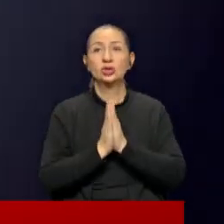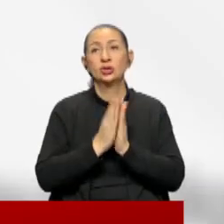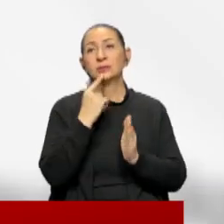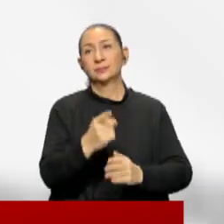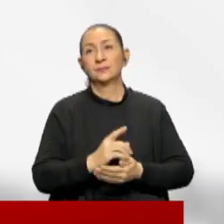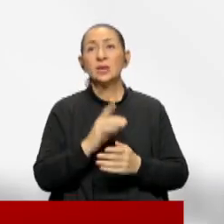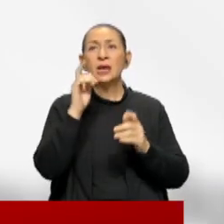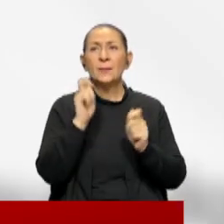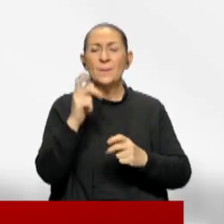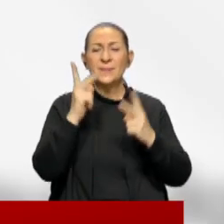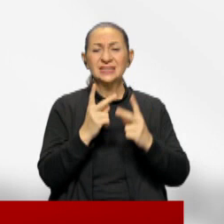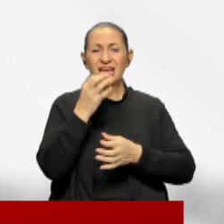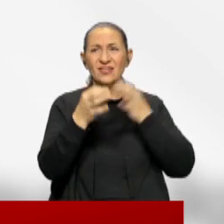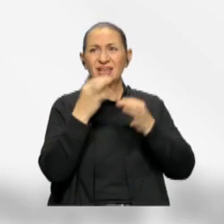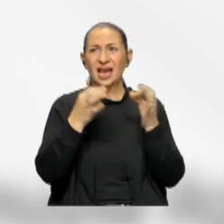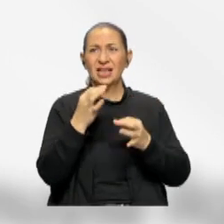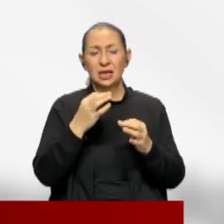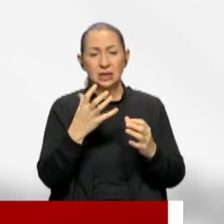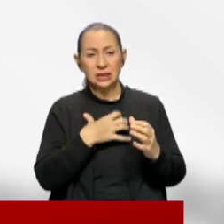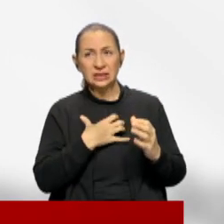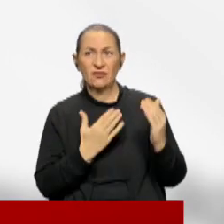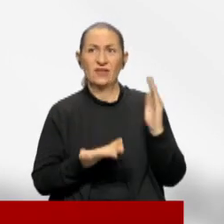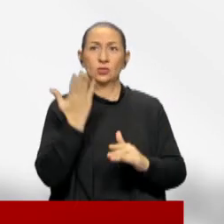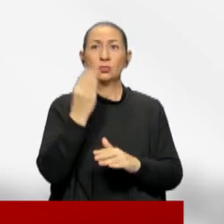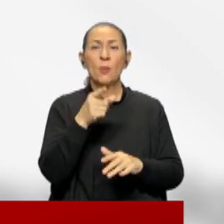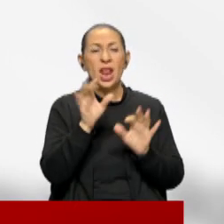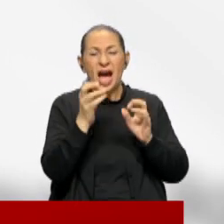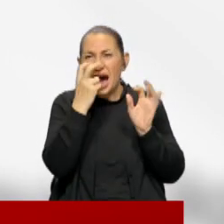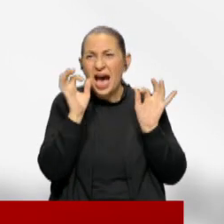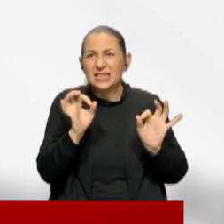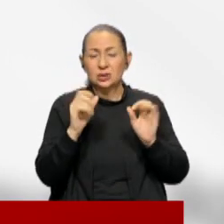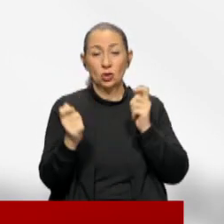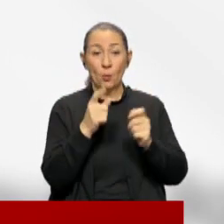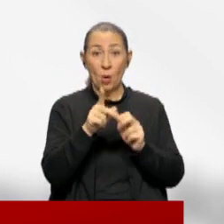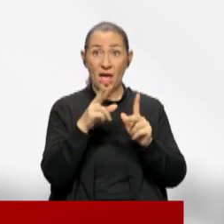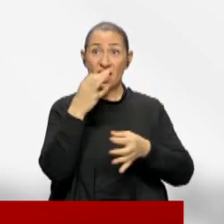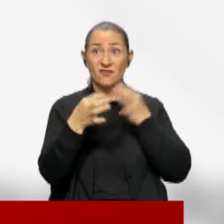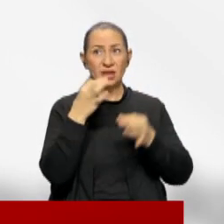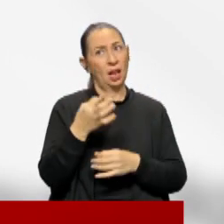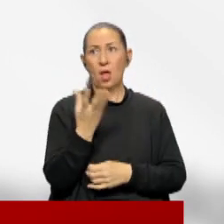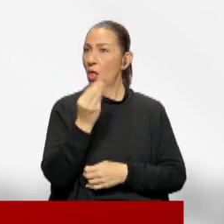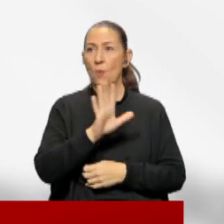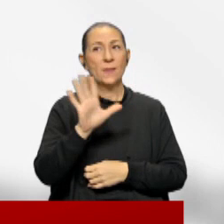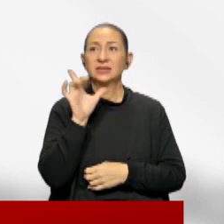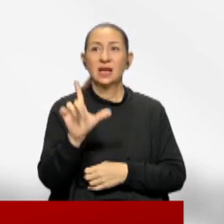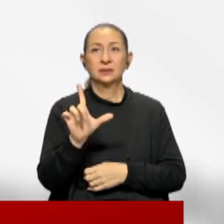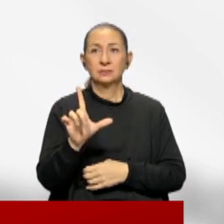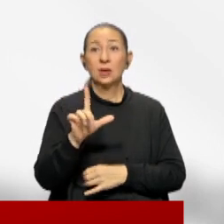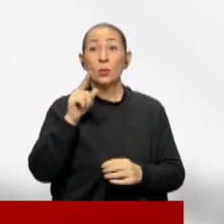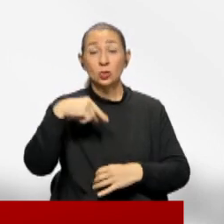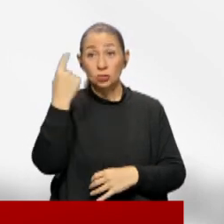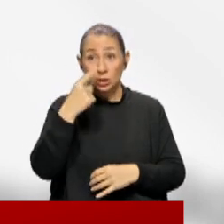diledi. Kullanılan bazı ifadeler kastı aşmıştır. Böylesi hassas bir görevde bu şekilde ifadeler kullanmamalıyız.